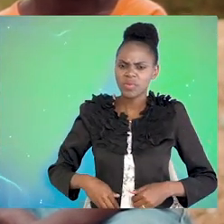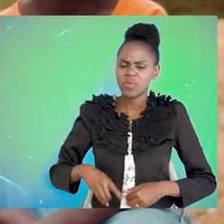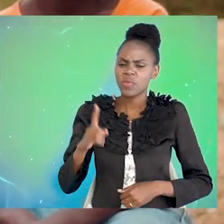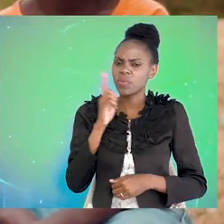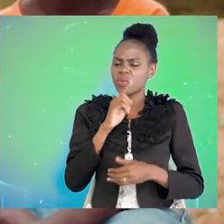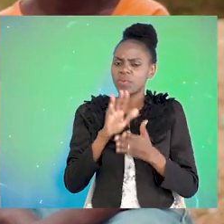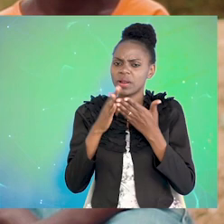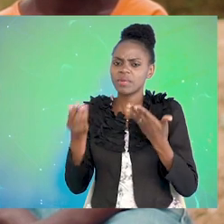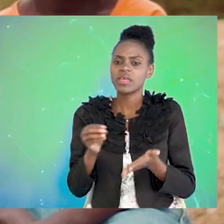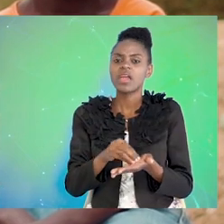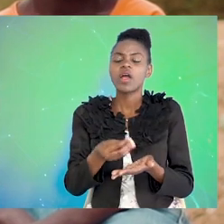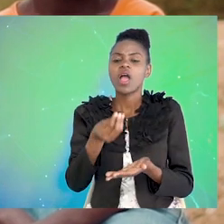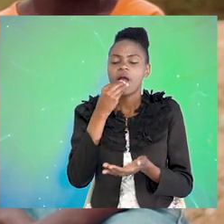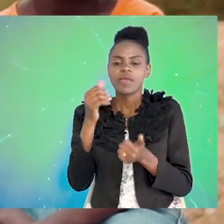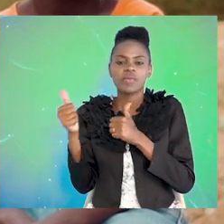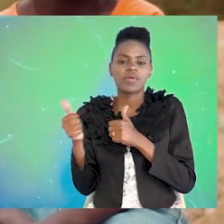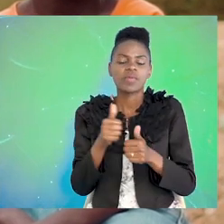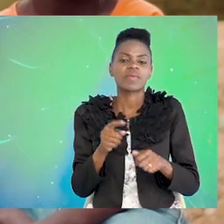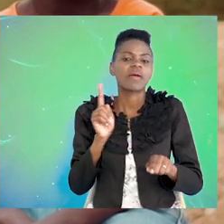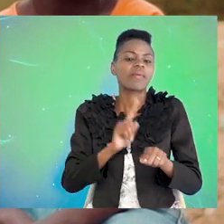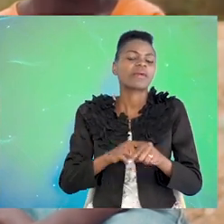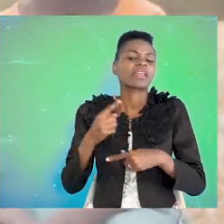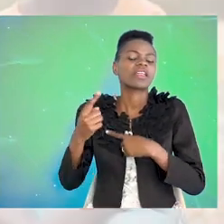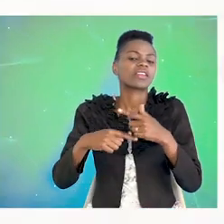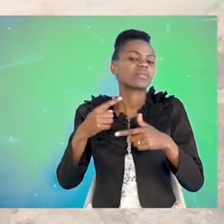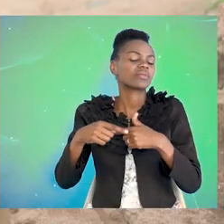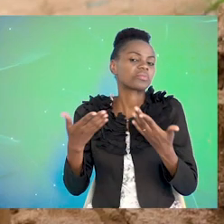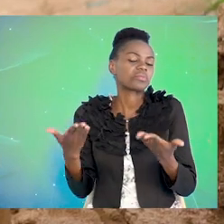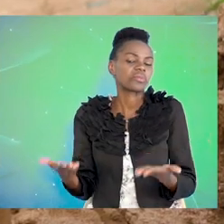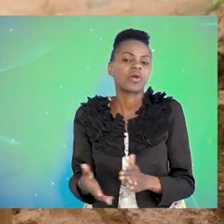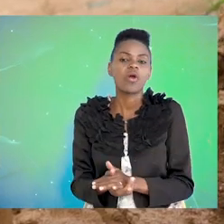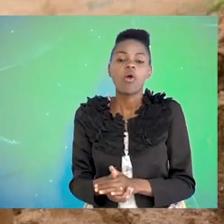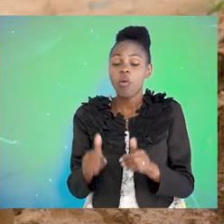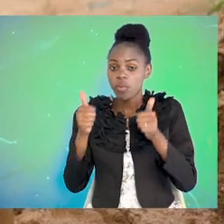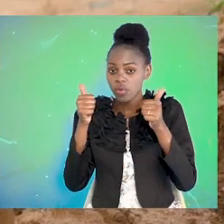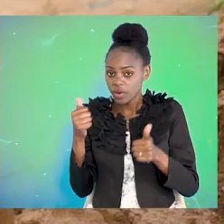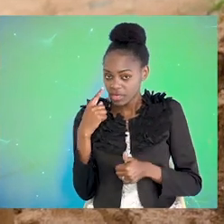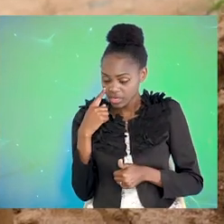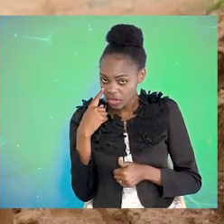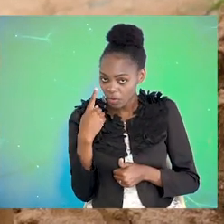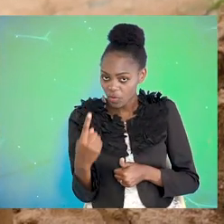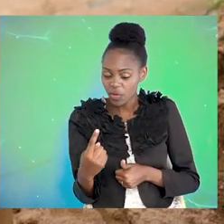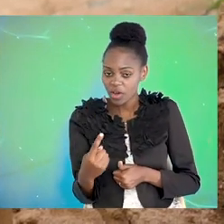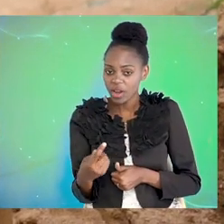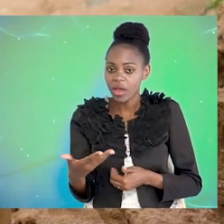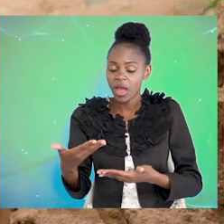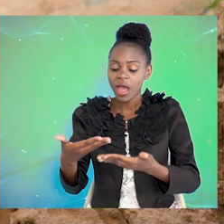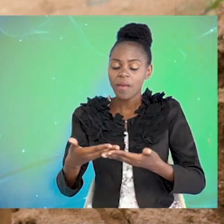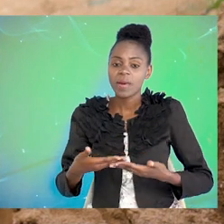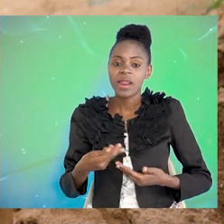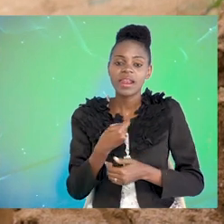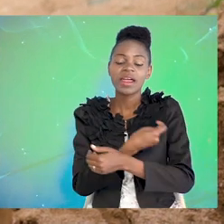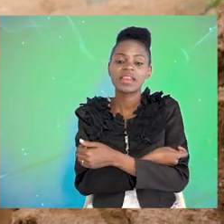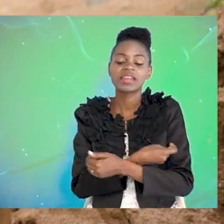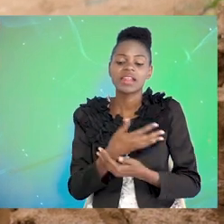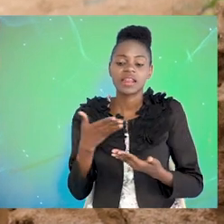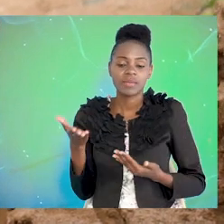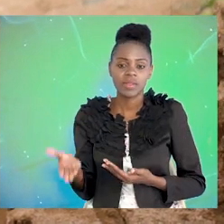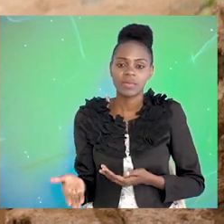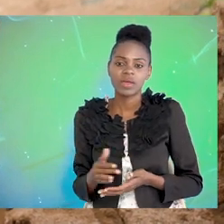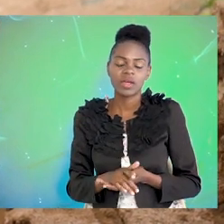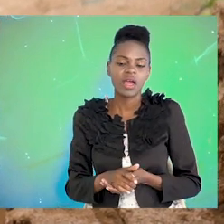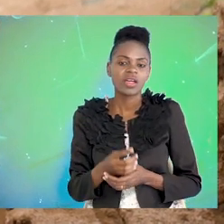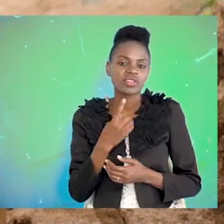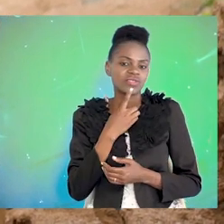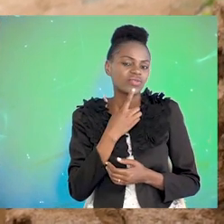komaso chakudya amadya bwino bwino mmene amadyira nthawi zonse ubwino umene tinaona tita mwana yatandira katemera wataifodi